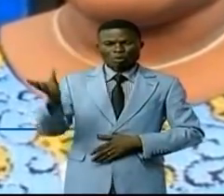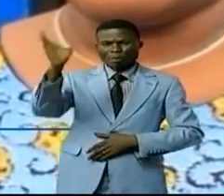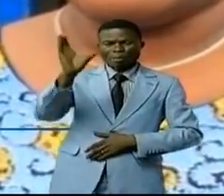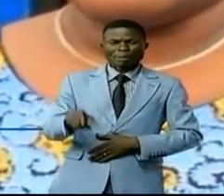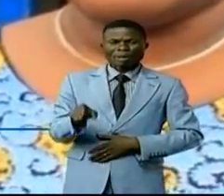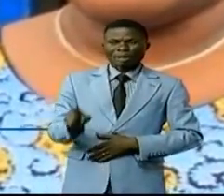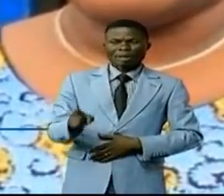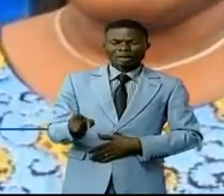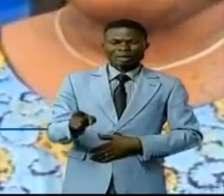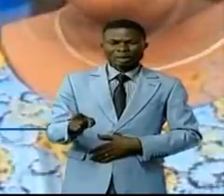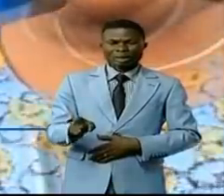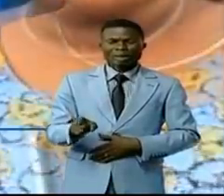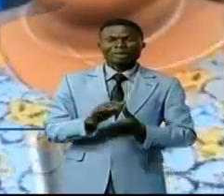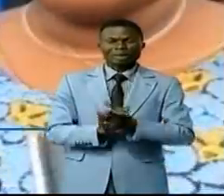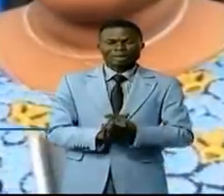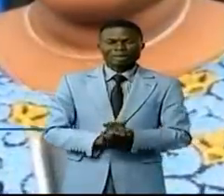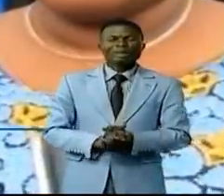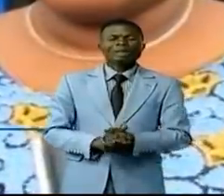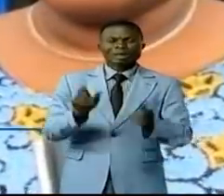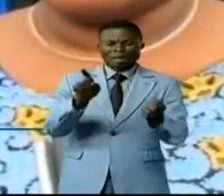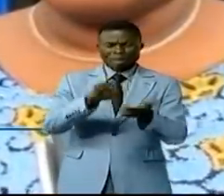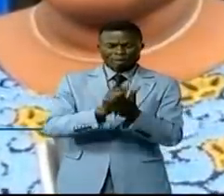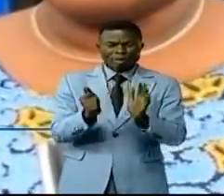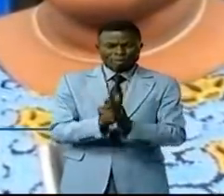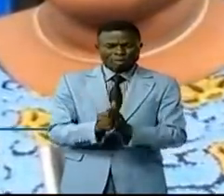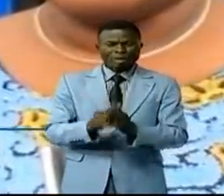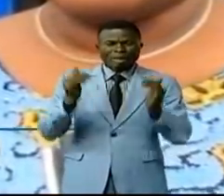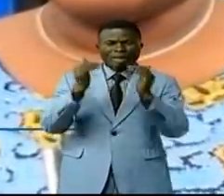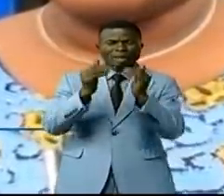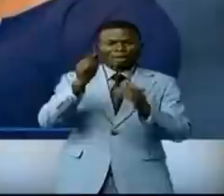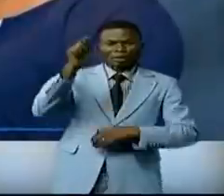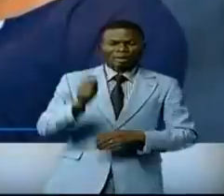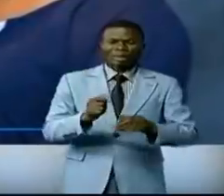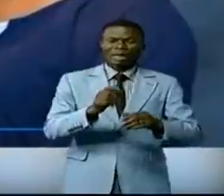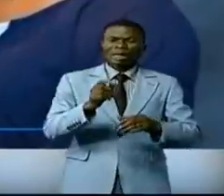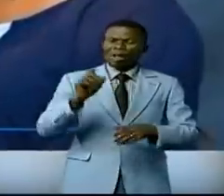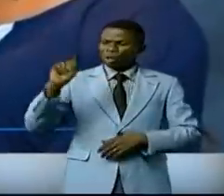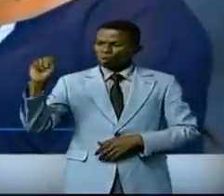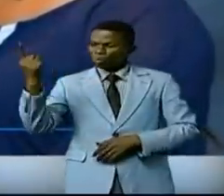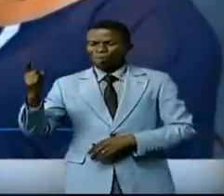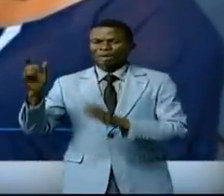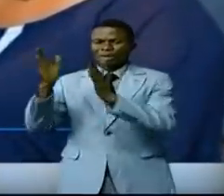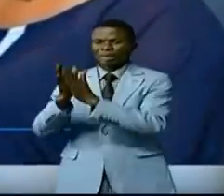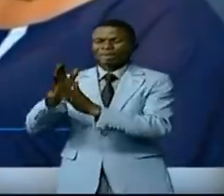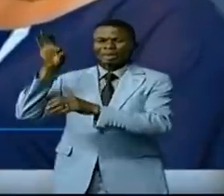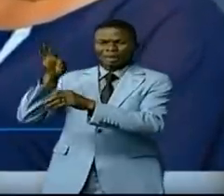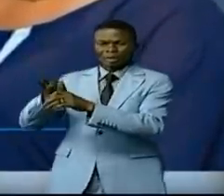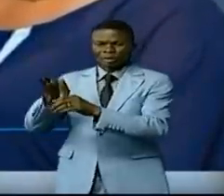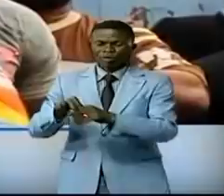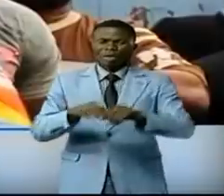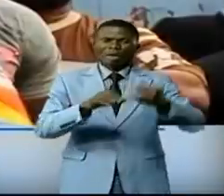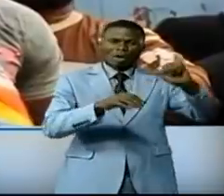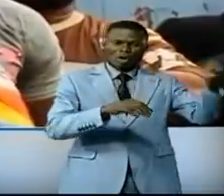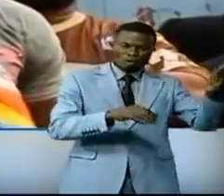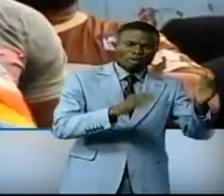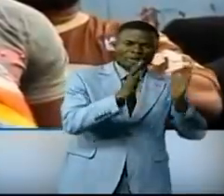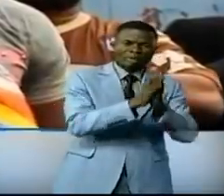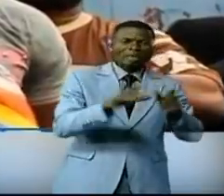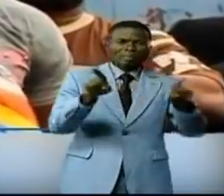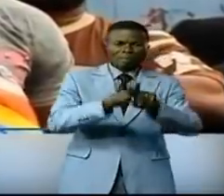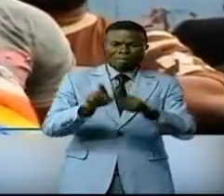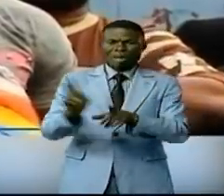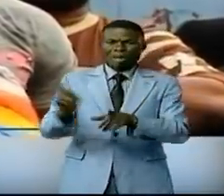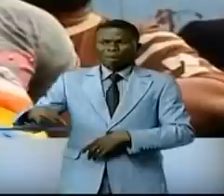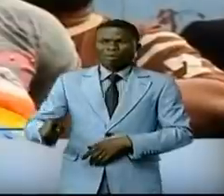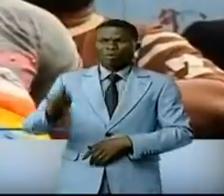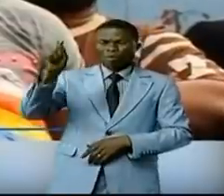central. Les deux candidats sont à égalité parfaite. 10 voix chacun, même situation dans la province de la Tchopo. À Kinshasa, c'est